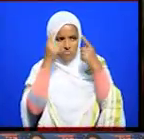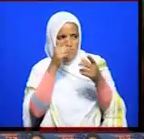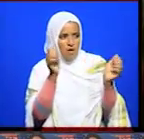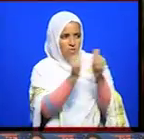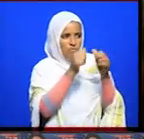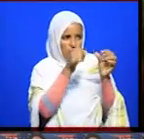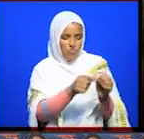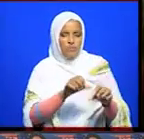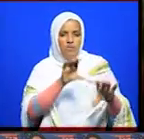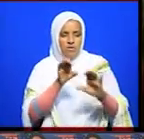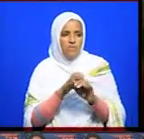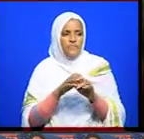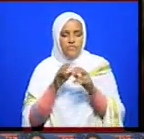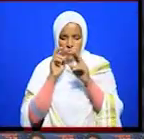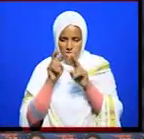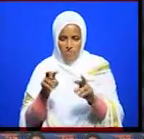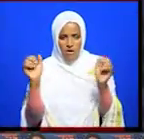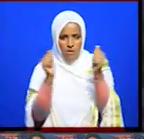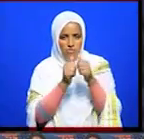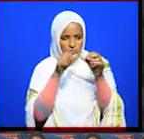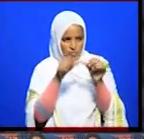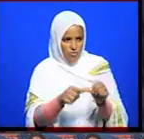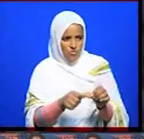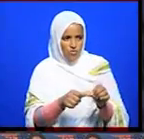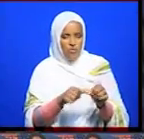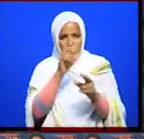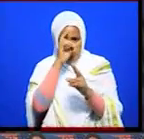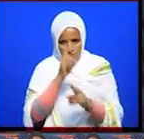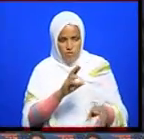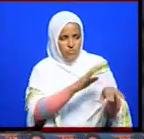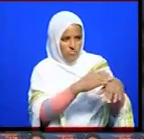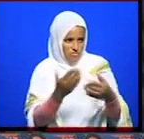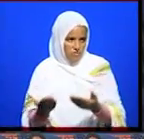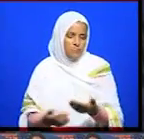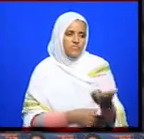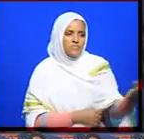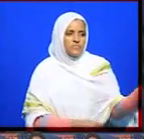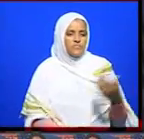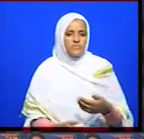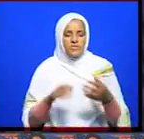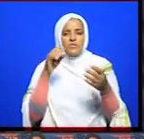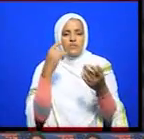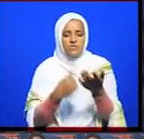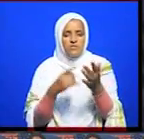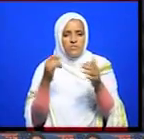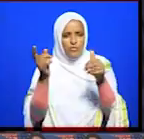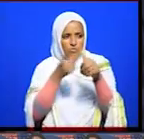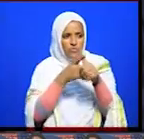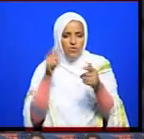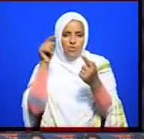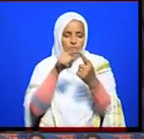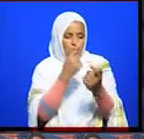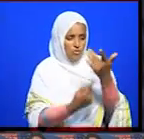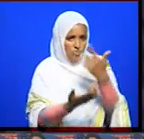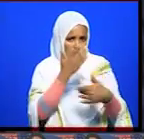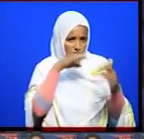እየተነጋገርን ቆይታ እናደርጋለን። ተመልካቾቻችንም አብራችሁ እንድትቆዩ በአክብሮት እንጋብዛለን። እስቲ